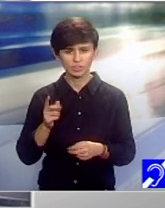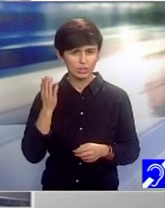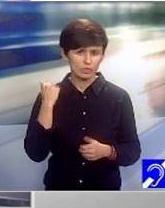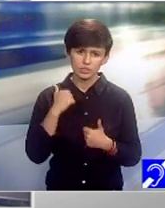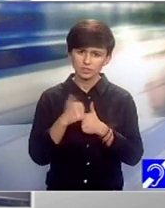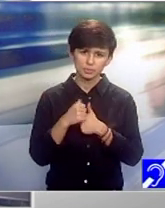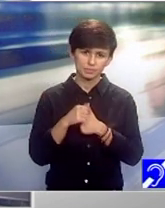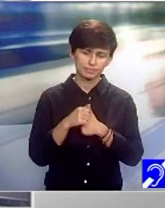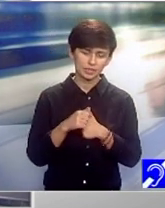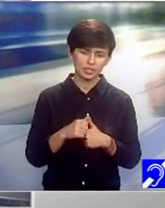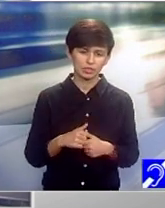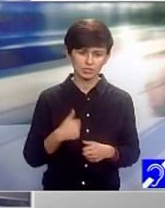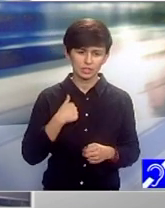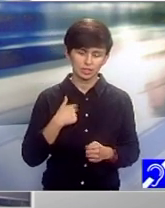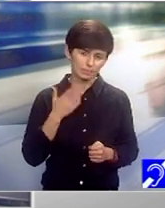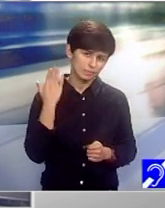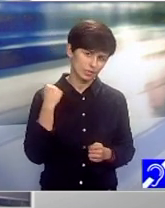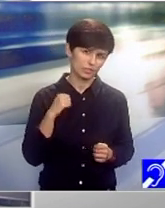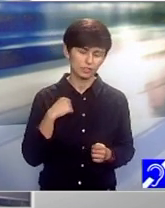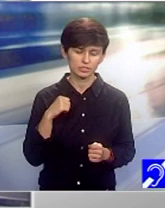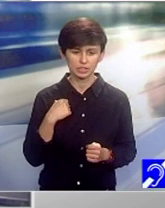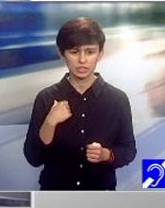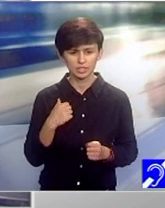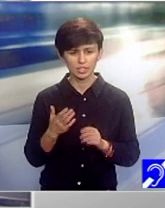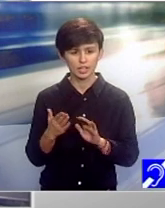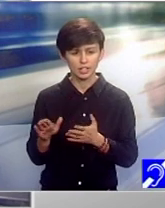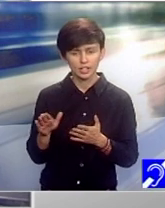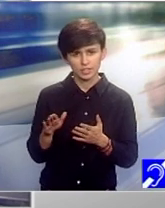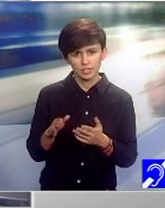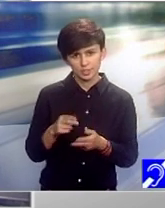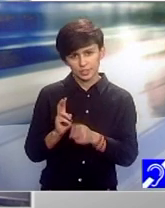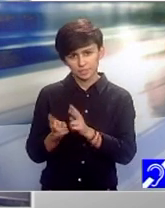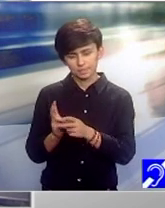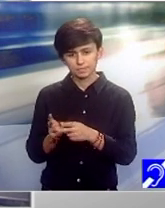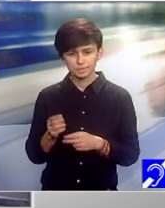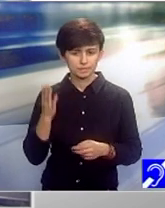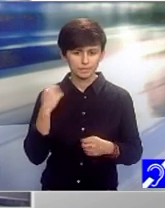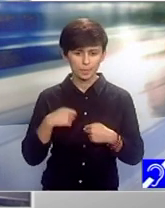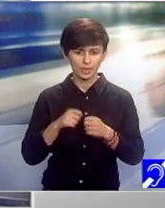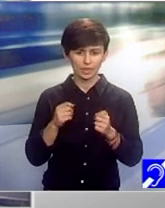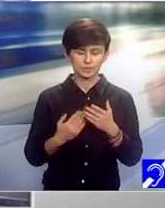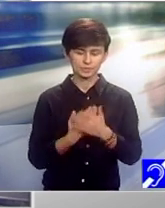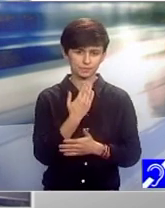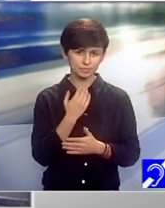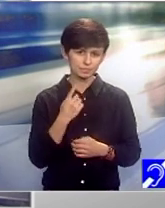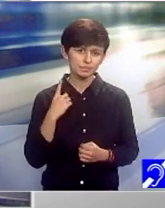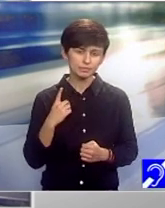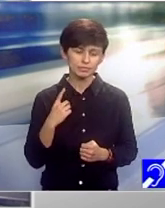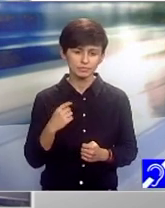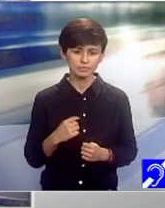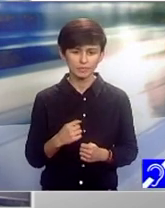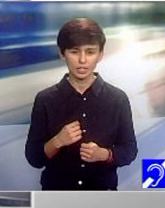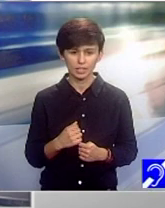prietenos. Eram un adolescent, eram la începutul tratamentului, era totul nou, însă... Ai